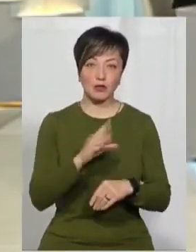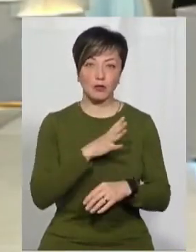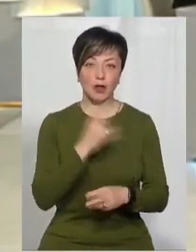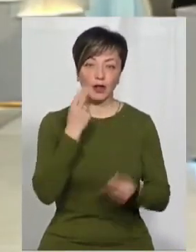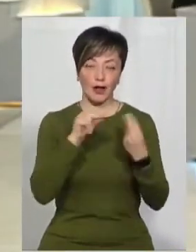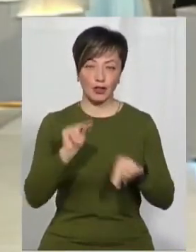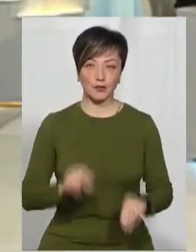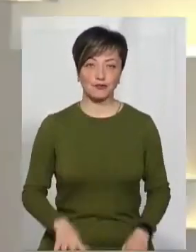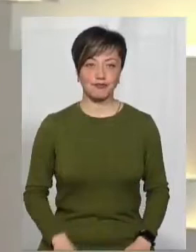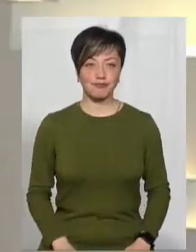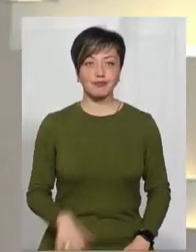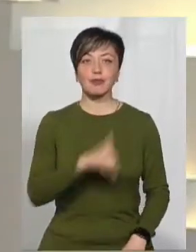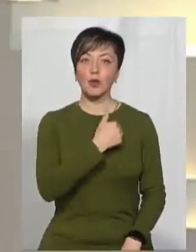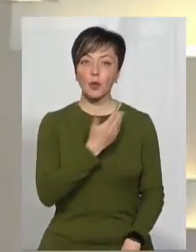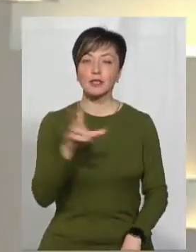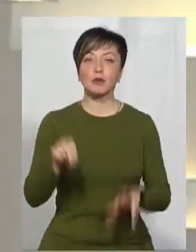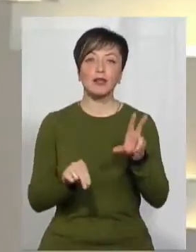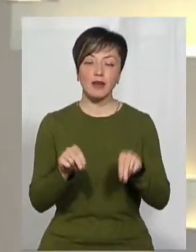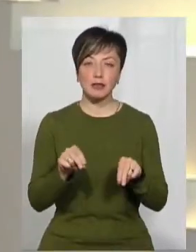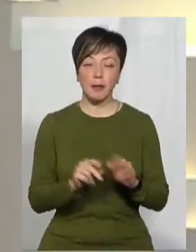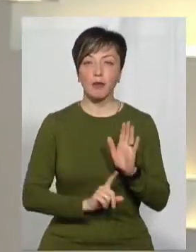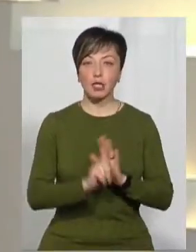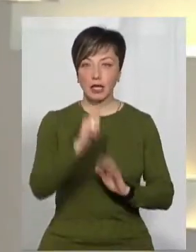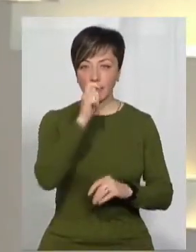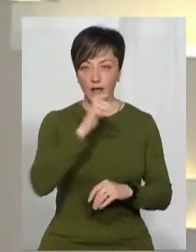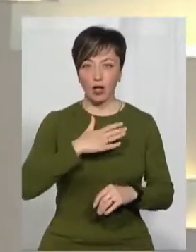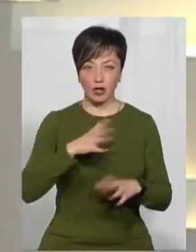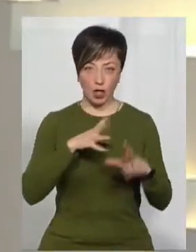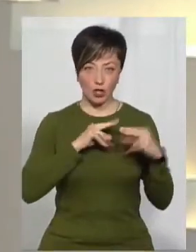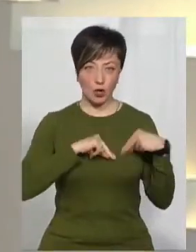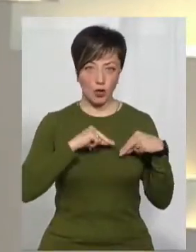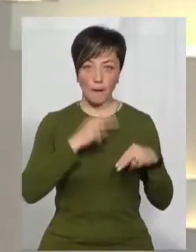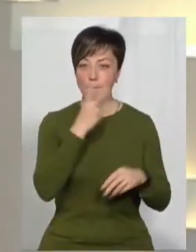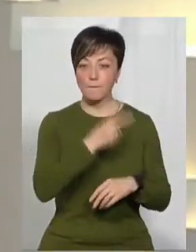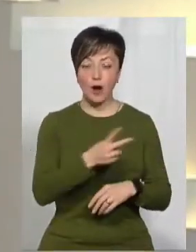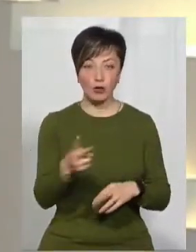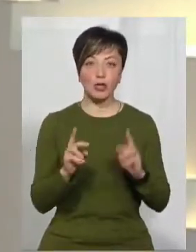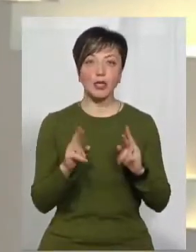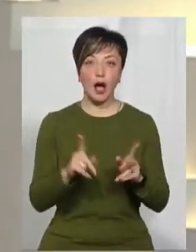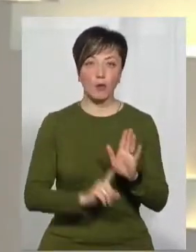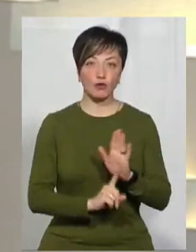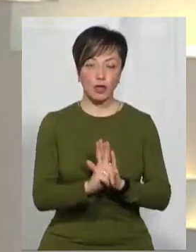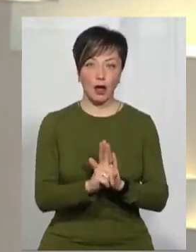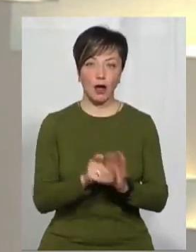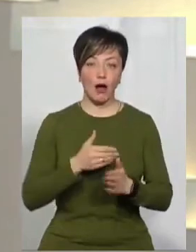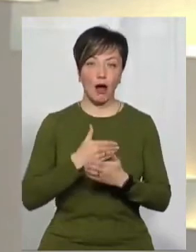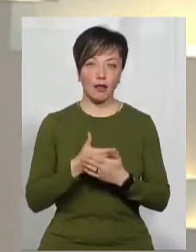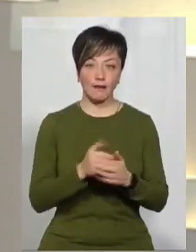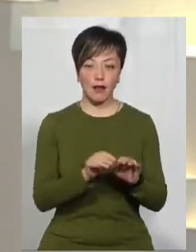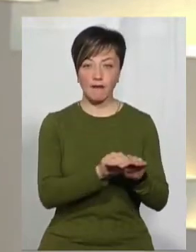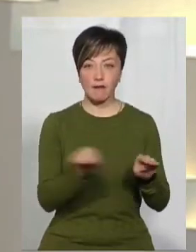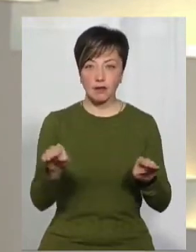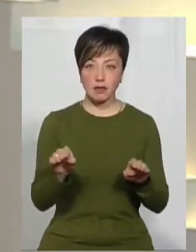одні з найкращих. Ну, хочете сподіватися. На початку квітня наша колега Леся Боровець бачила, як починалась активна